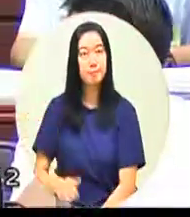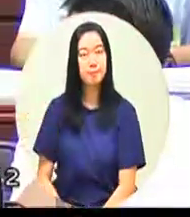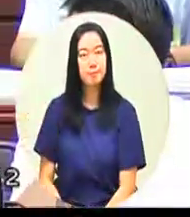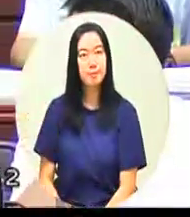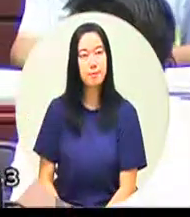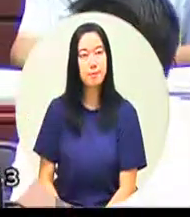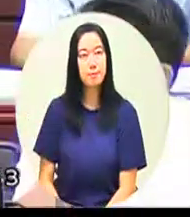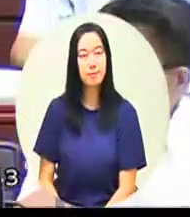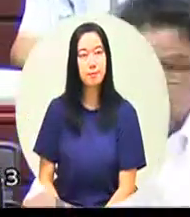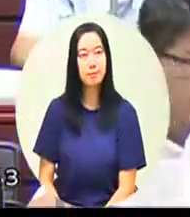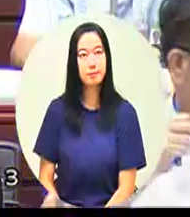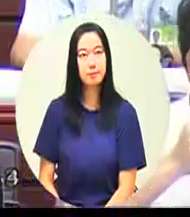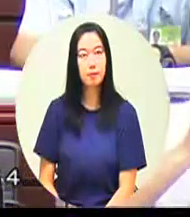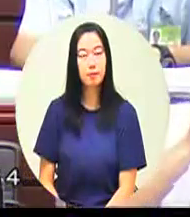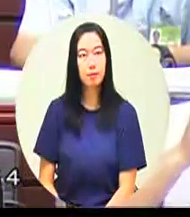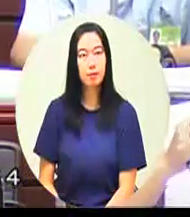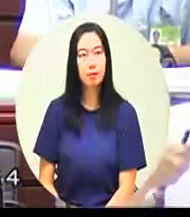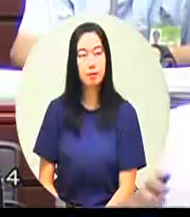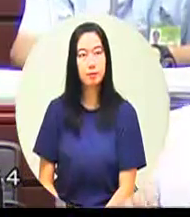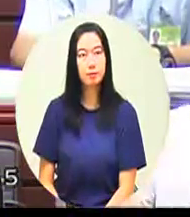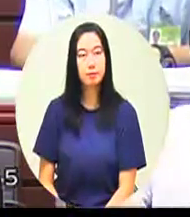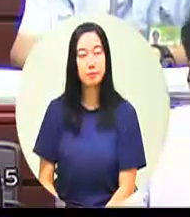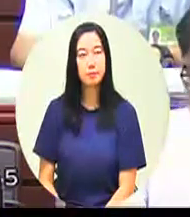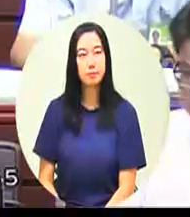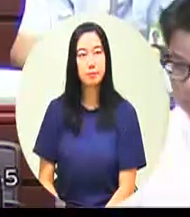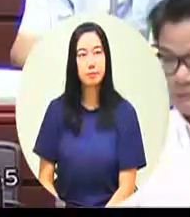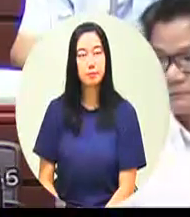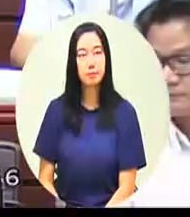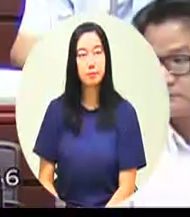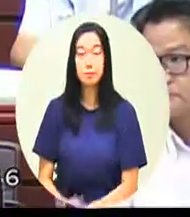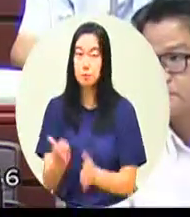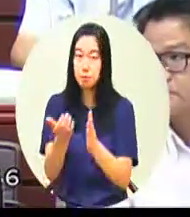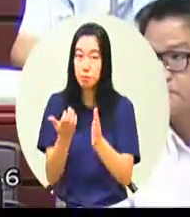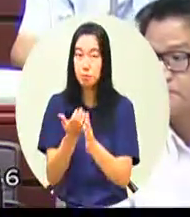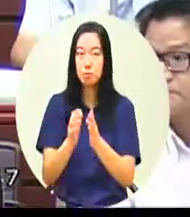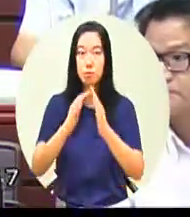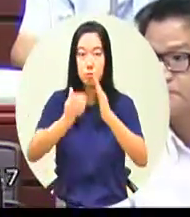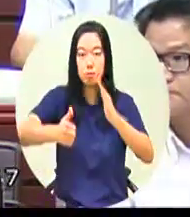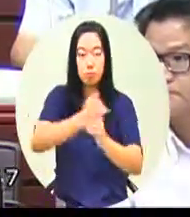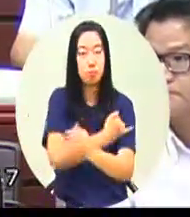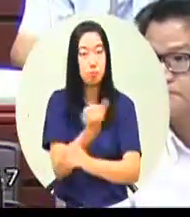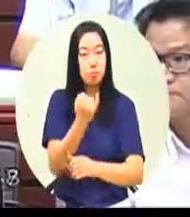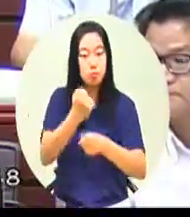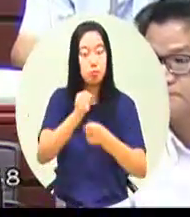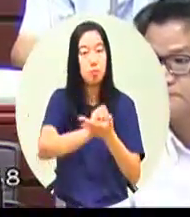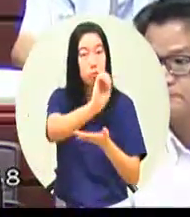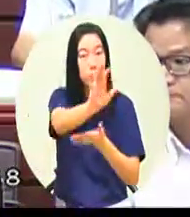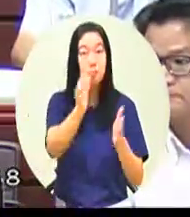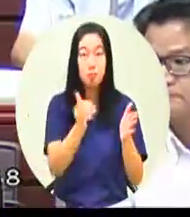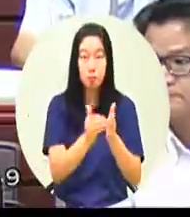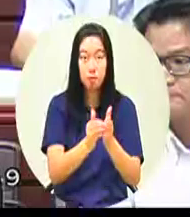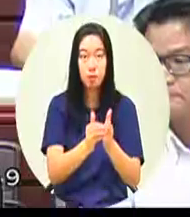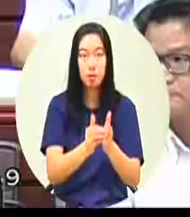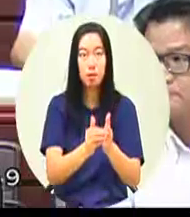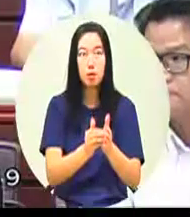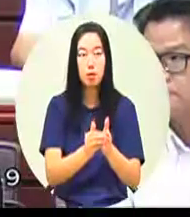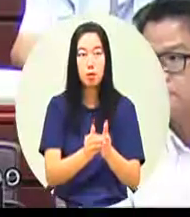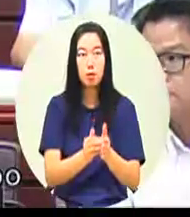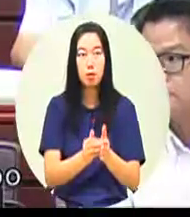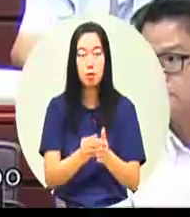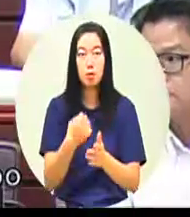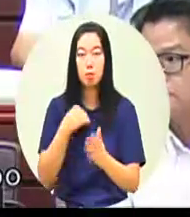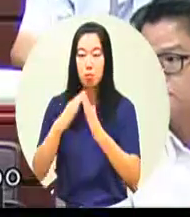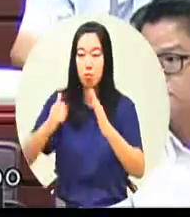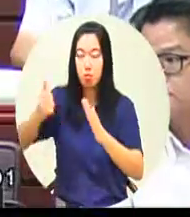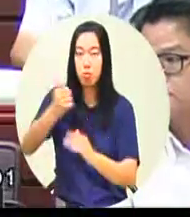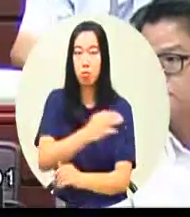想现在这个上一次刘员在市长工作报告之后呢，那么当然我们市长